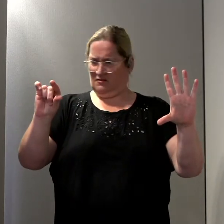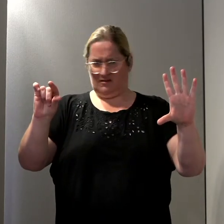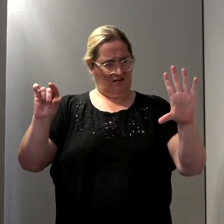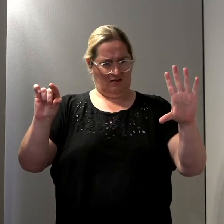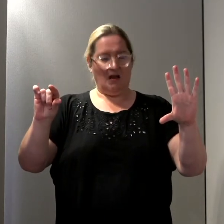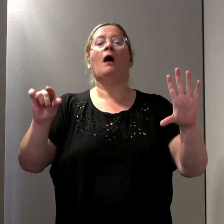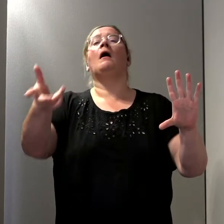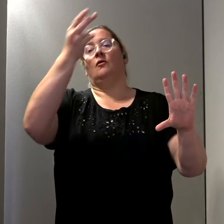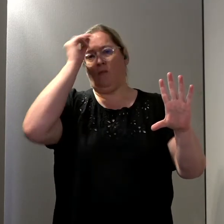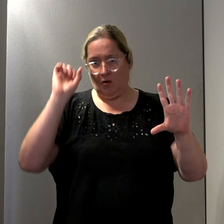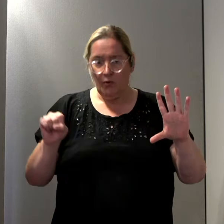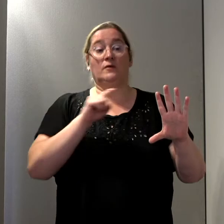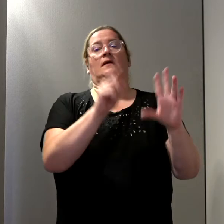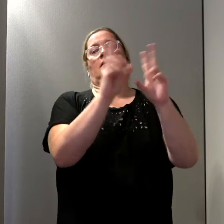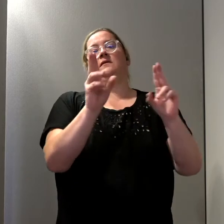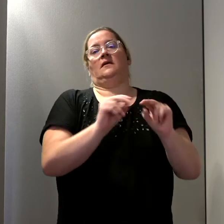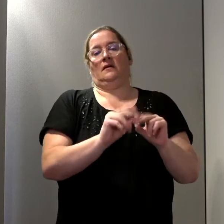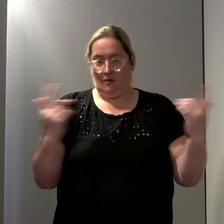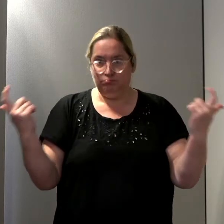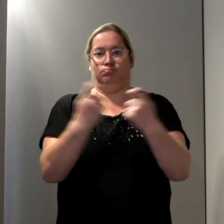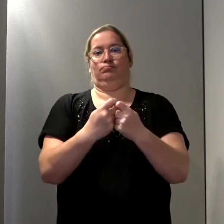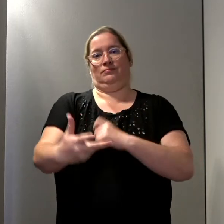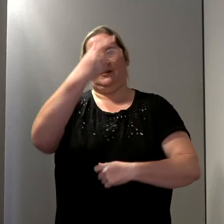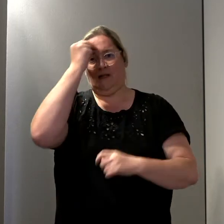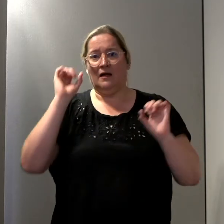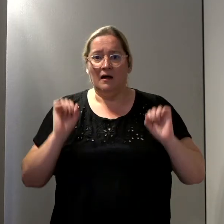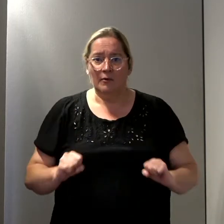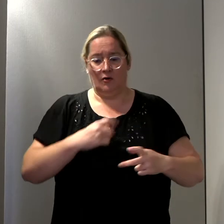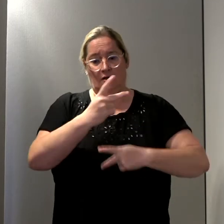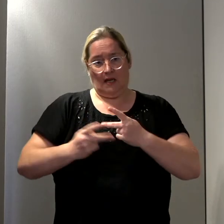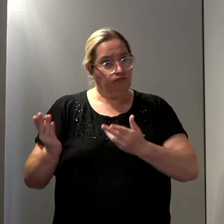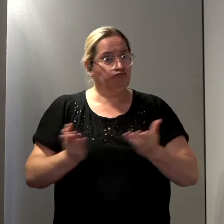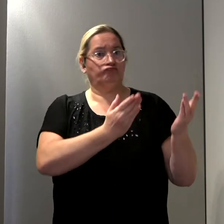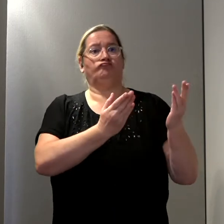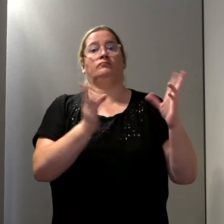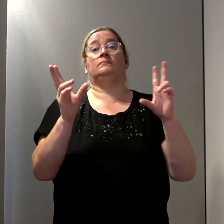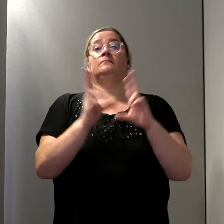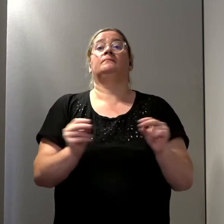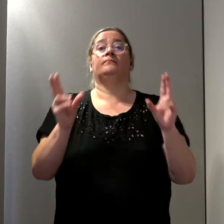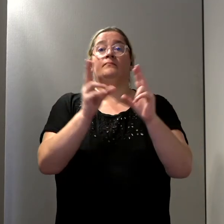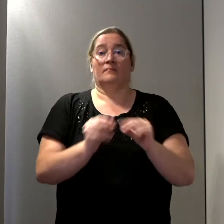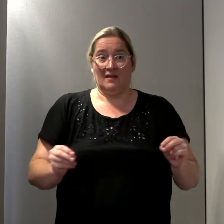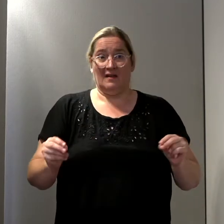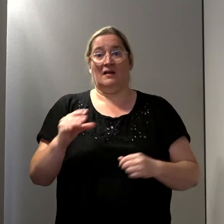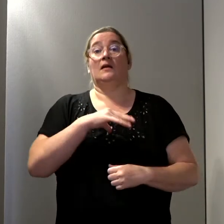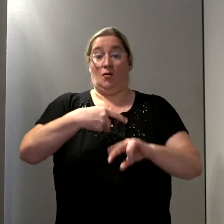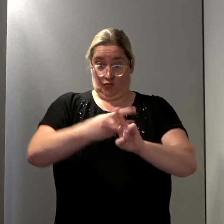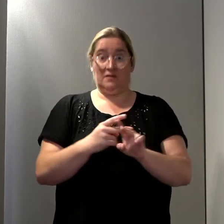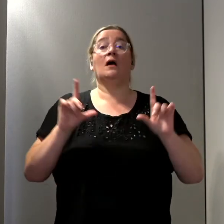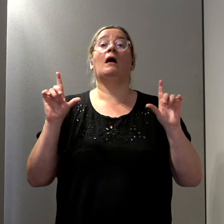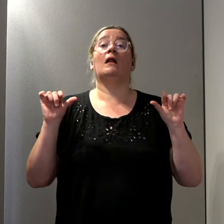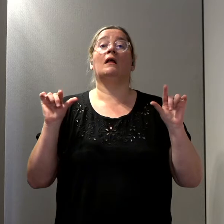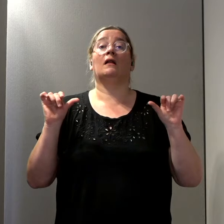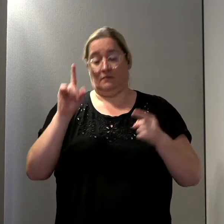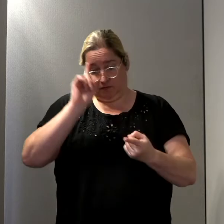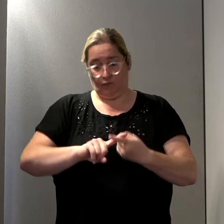il faut fournir une description. Et là, on va voir sur la slide suivante qu'il y a également là des outils pour aider.